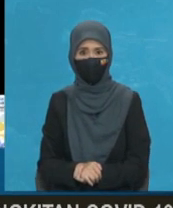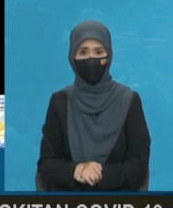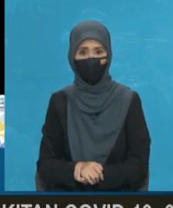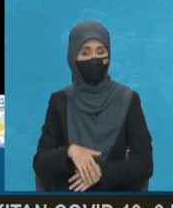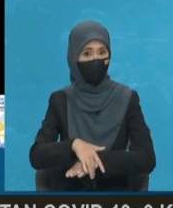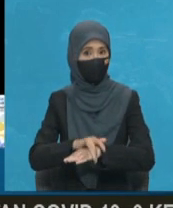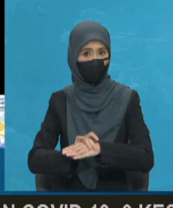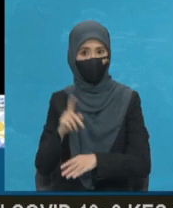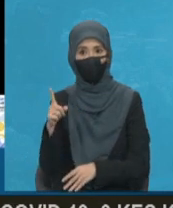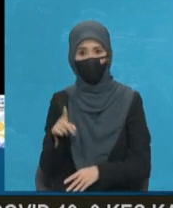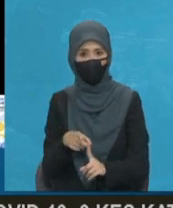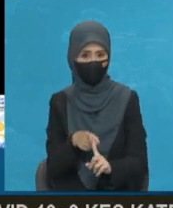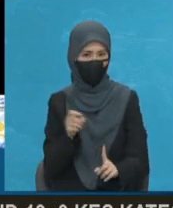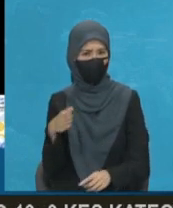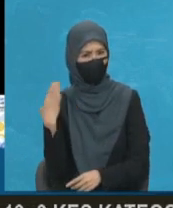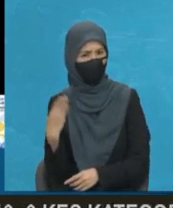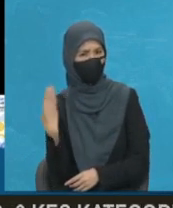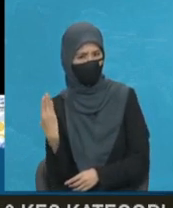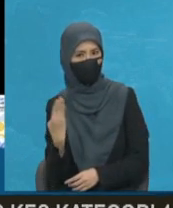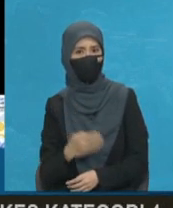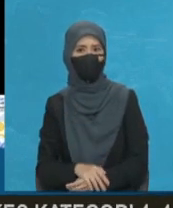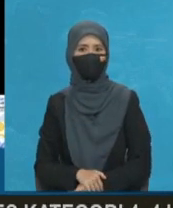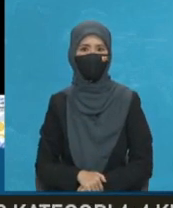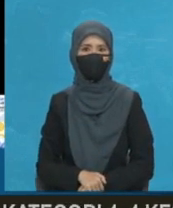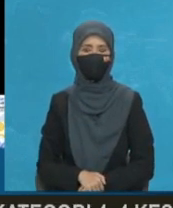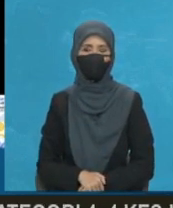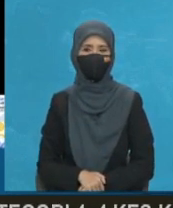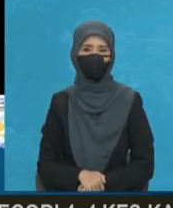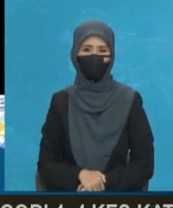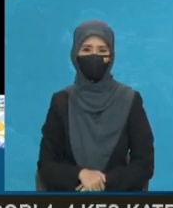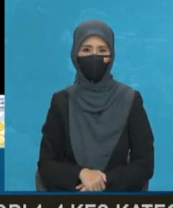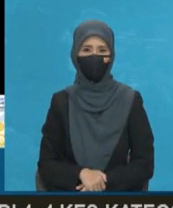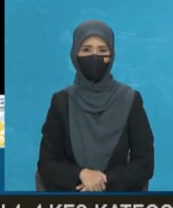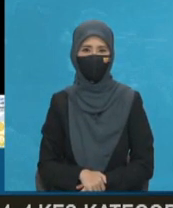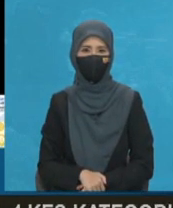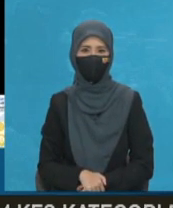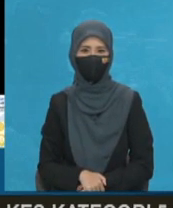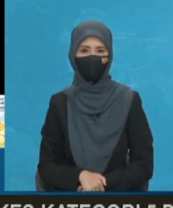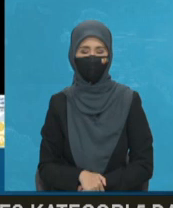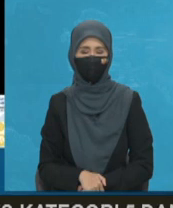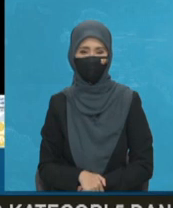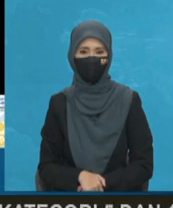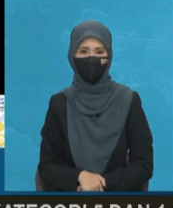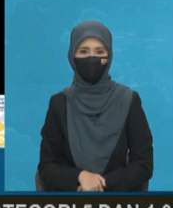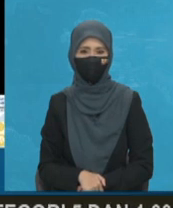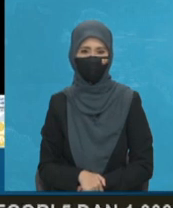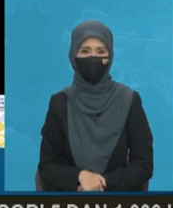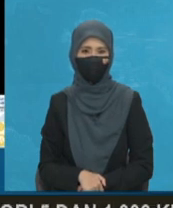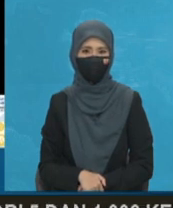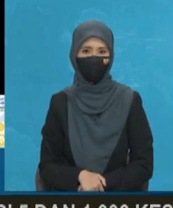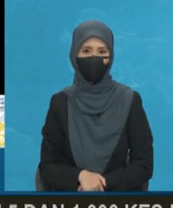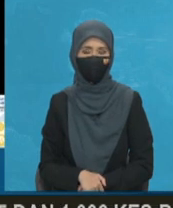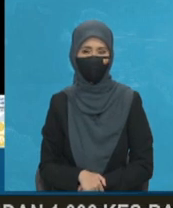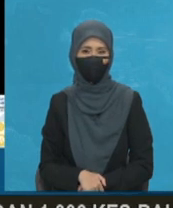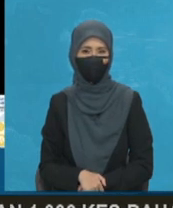biasanya kyles most effective when things with competent lagi kencang dan termasuk